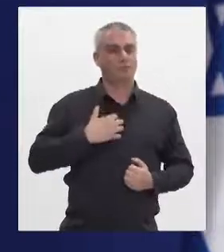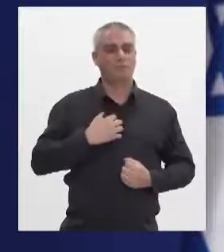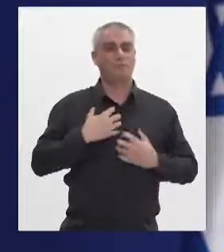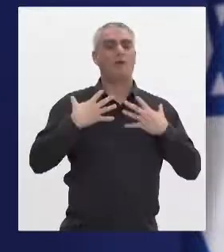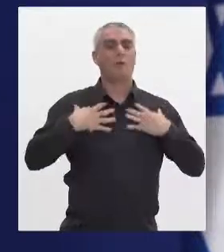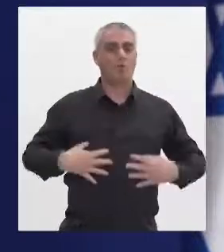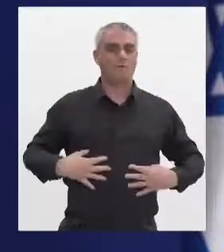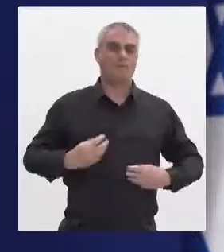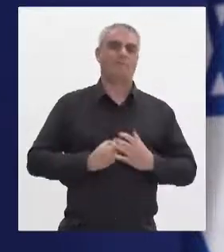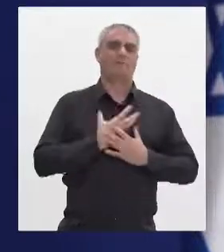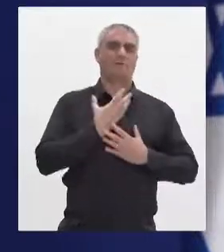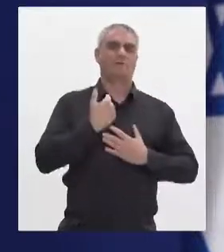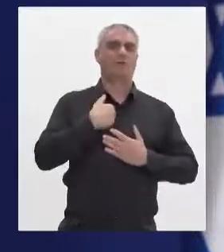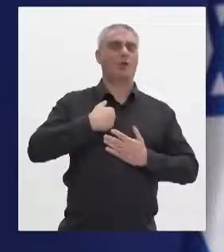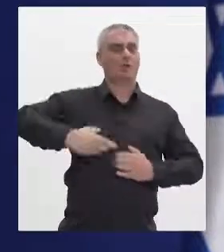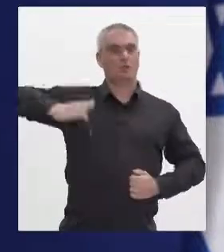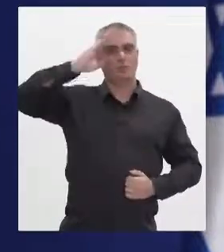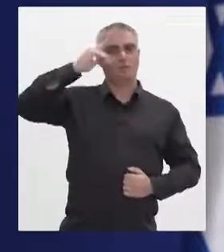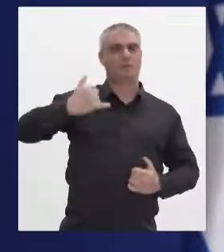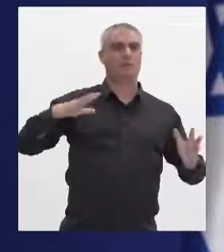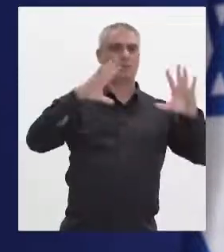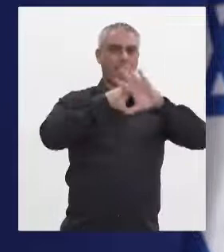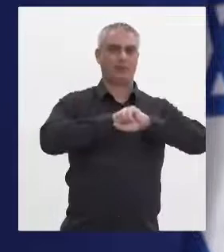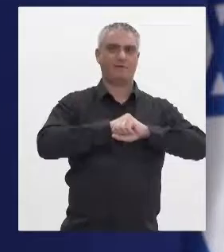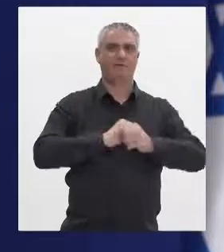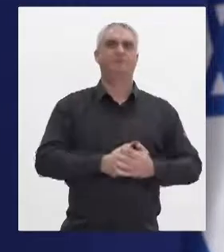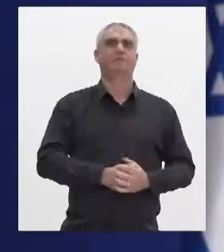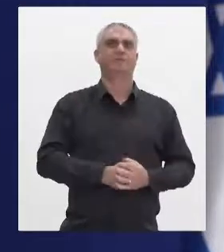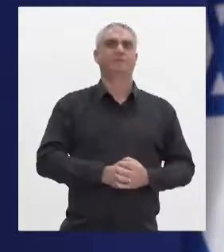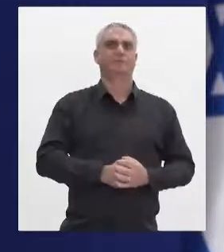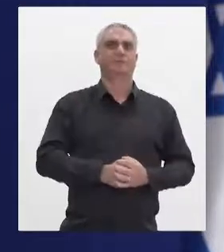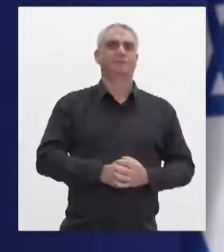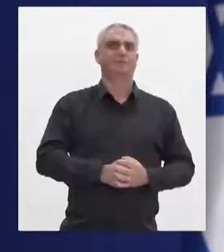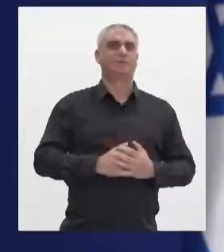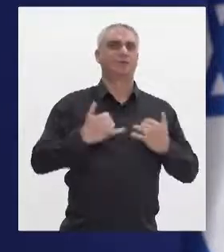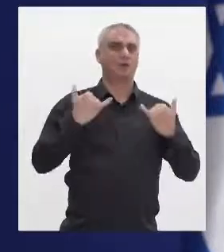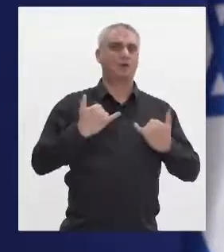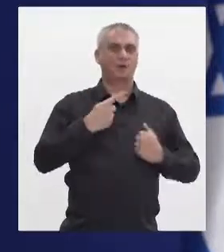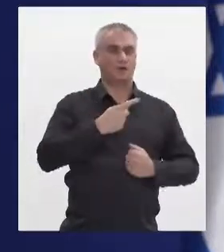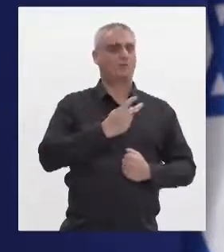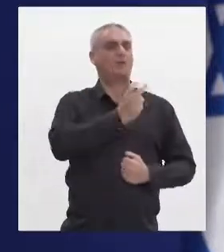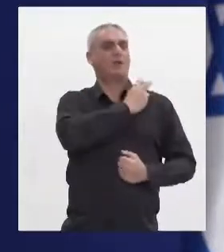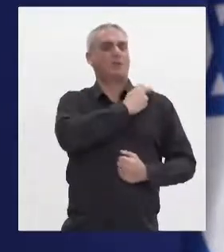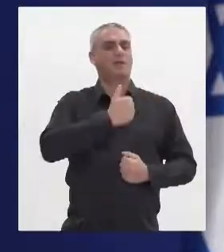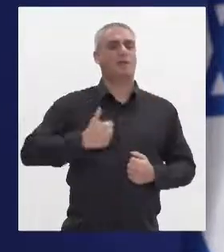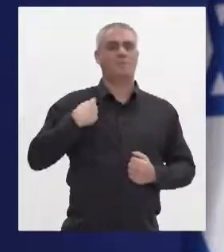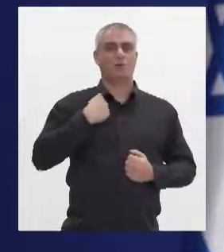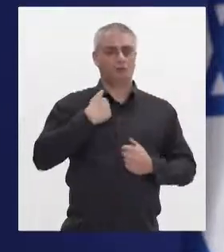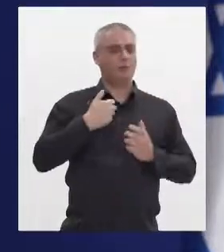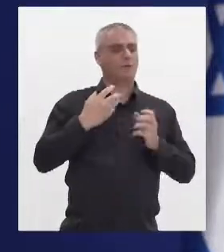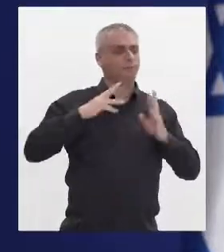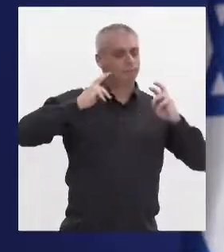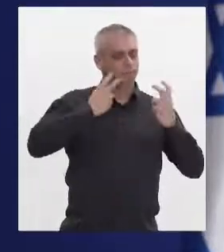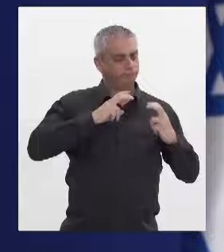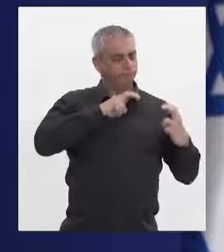ובנפש אנחנו מצדיעים לכם הערב במהלך היום הרמת וראש השבק אשרו תוכניות להמשך